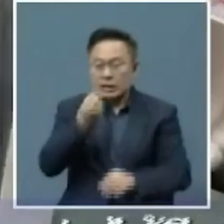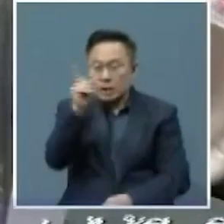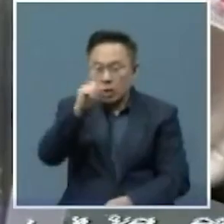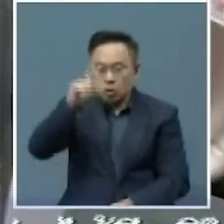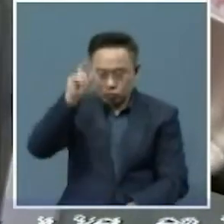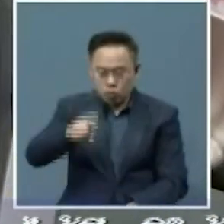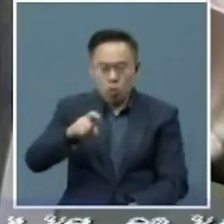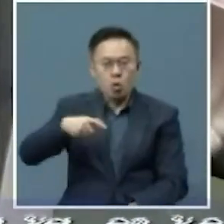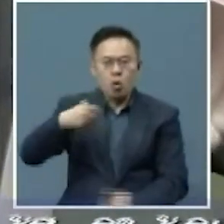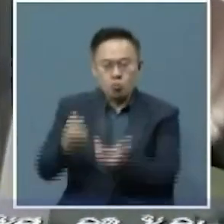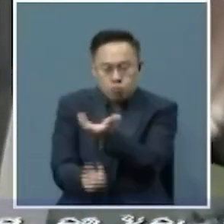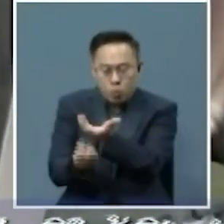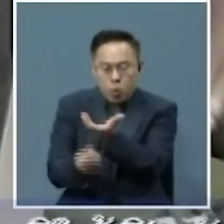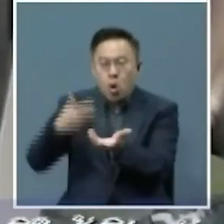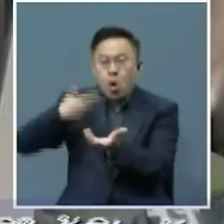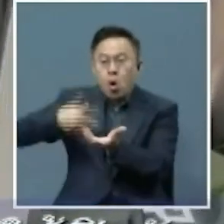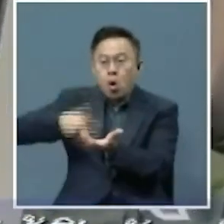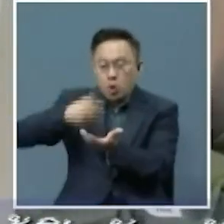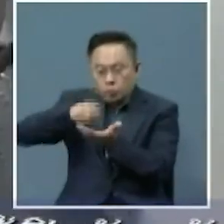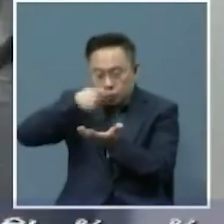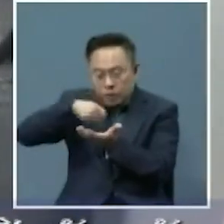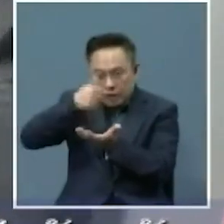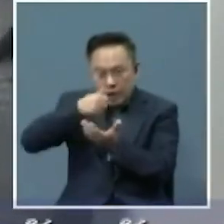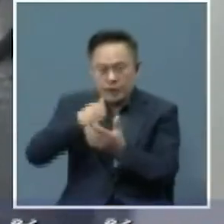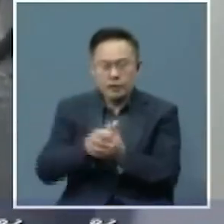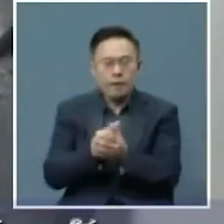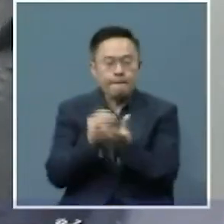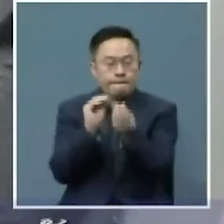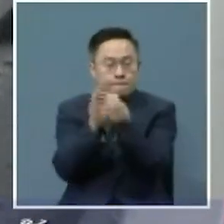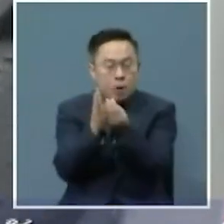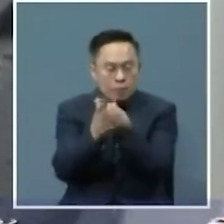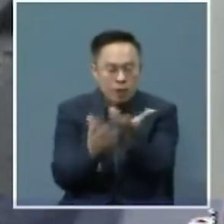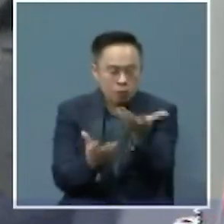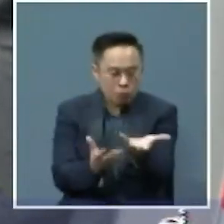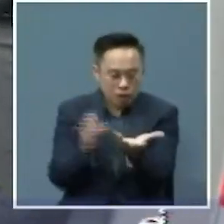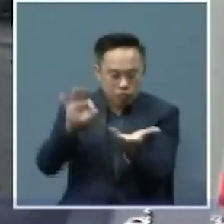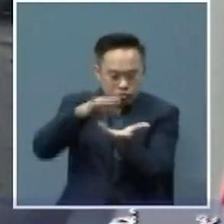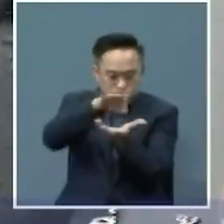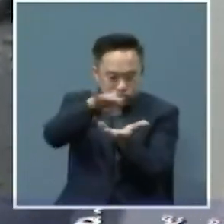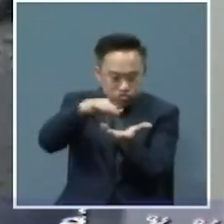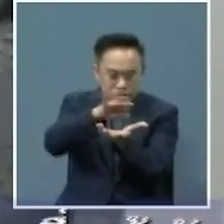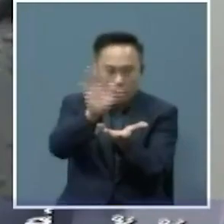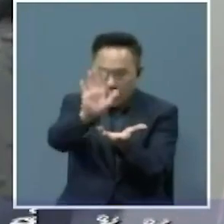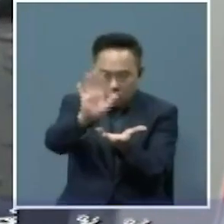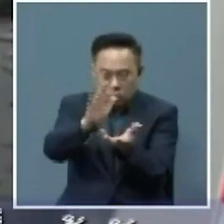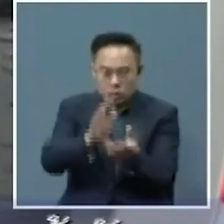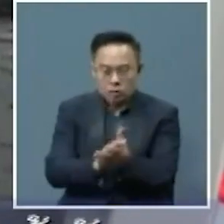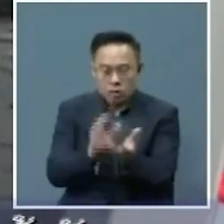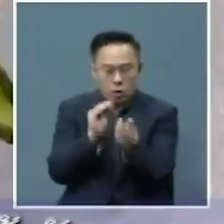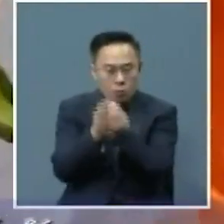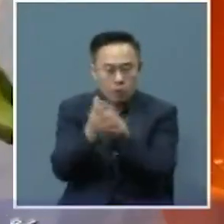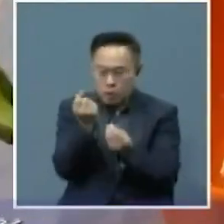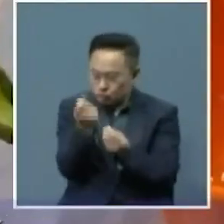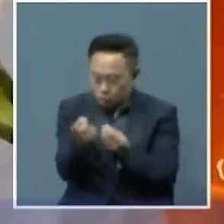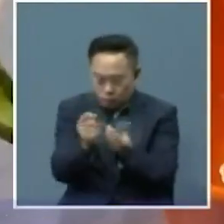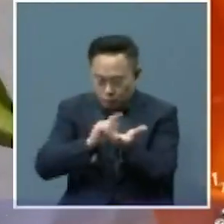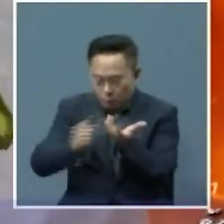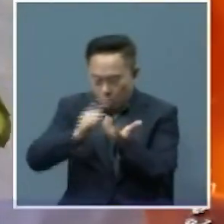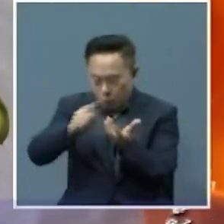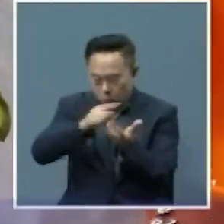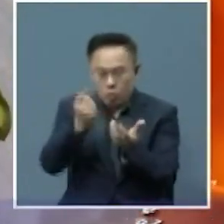ผลไม้ก็ดูให้ดีว่าไม่มีแมลงวันมาตอมแล้วเป็นผลไม้สดนะครับหรือข้าวดองข้าวเหนียวที่ท